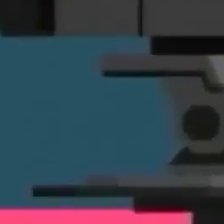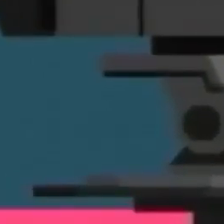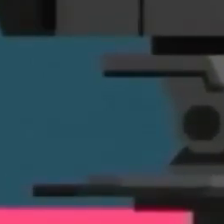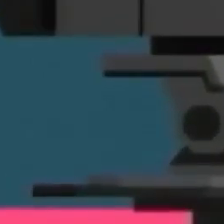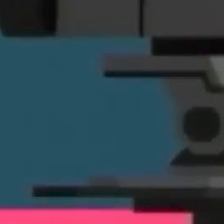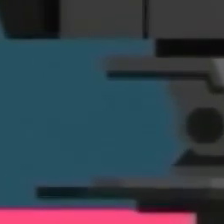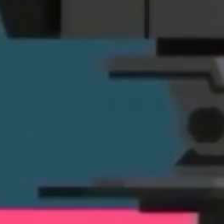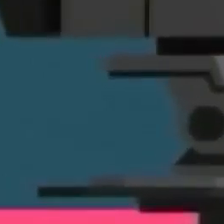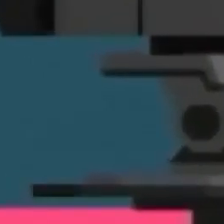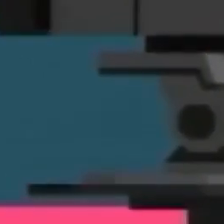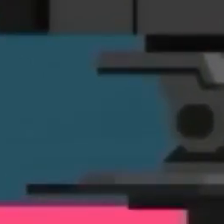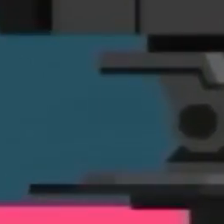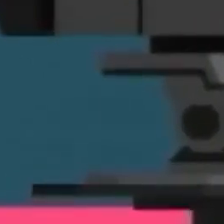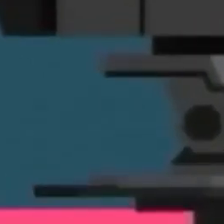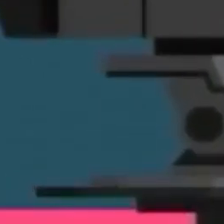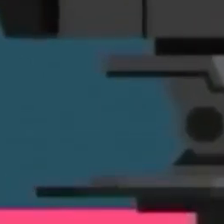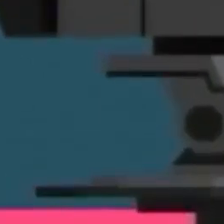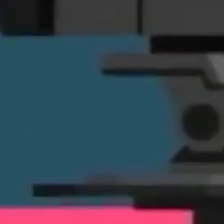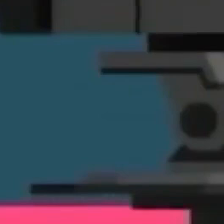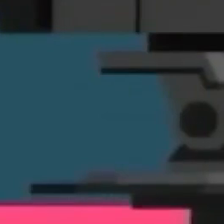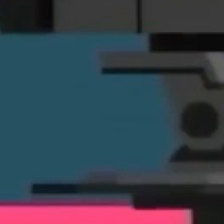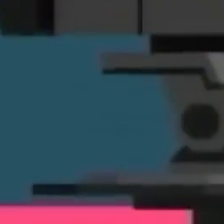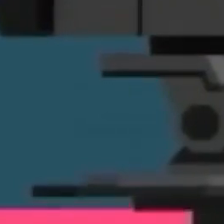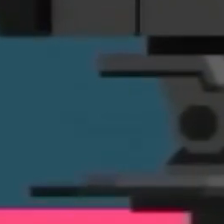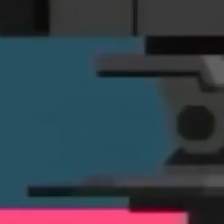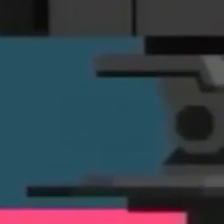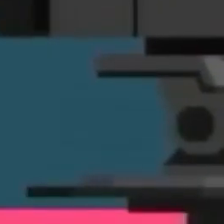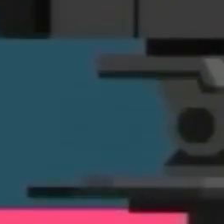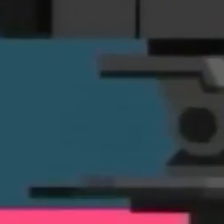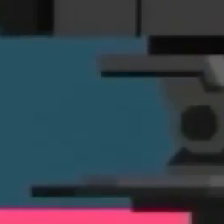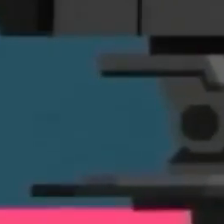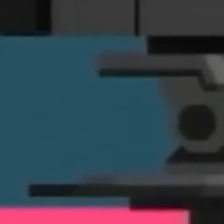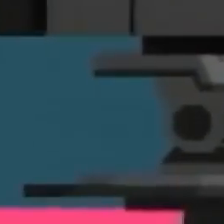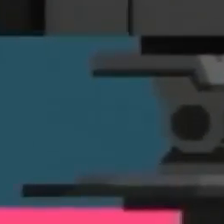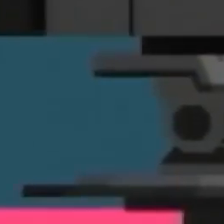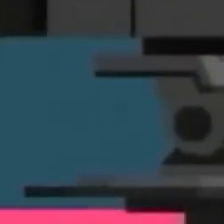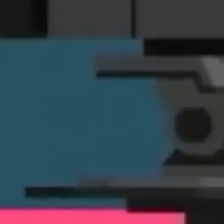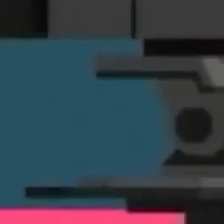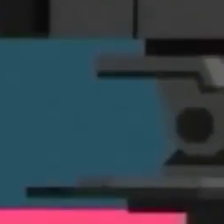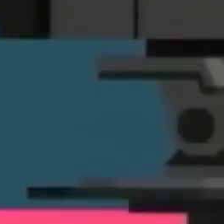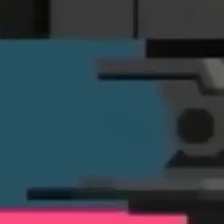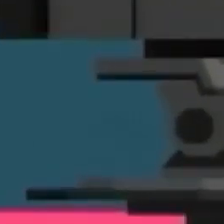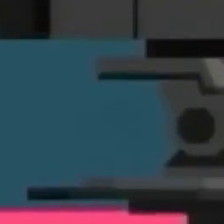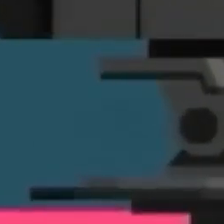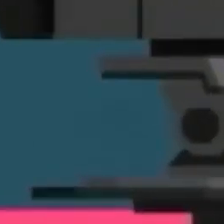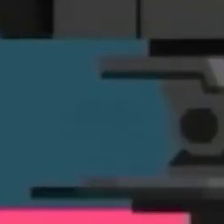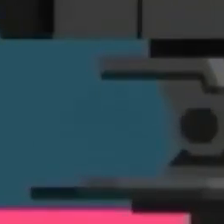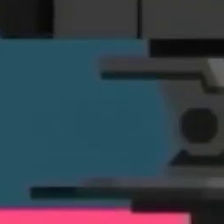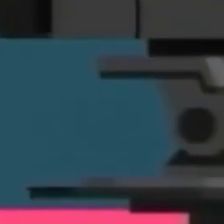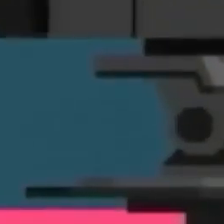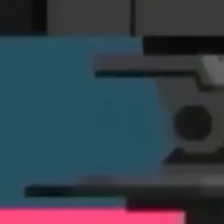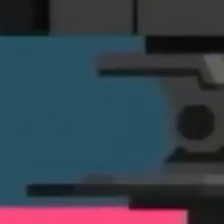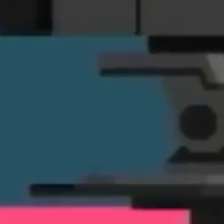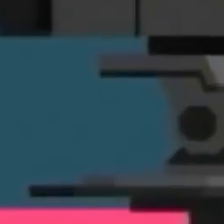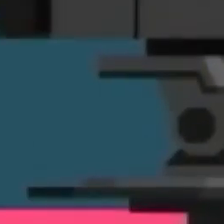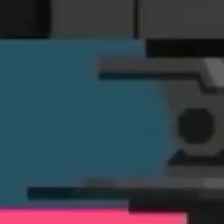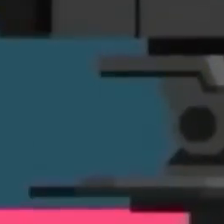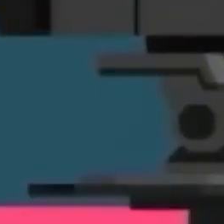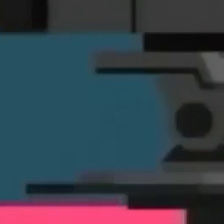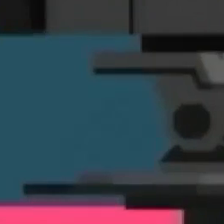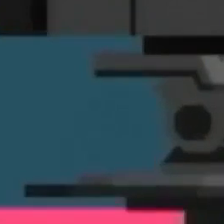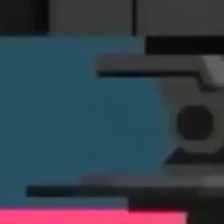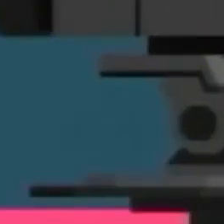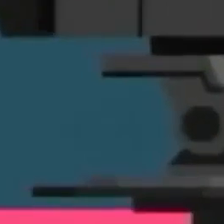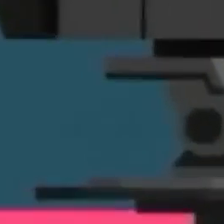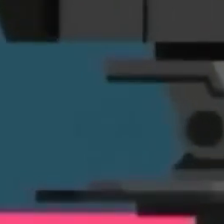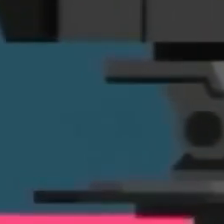علشانك هي ومين وكل مرة موضوع يهمك ده شايل همك هي ومين